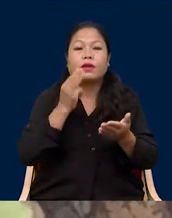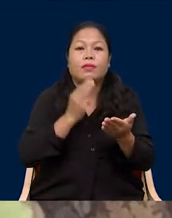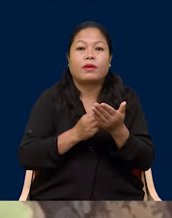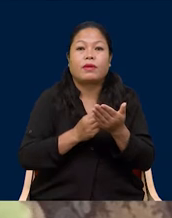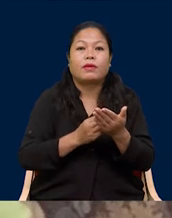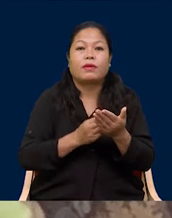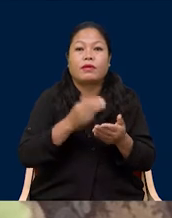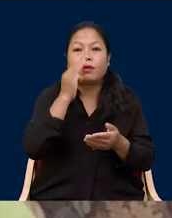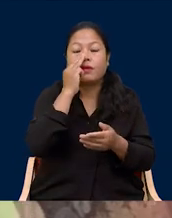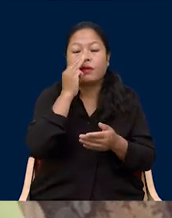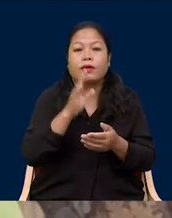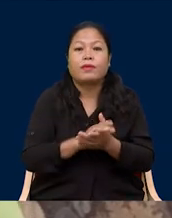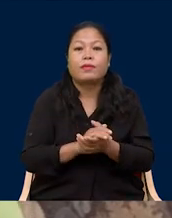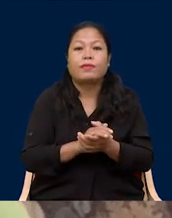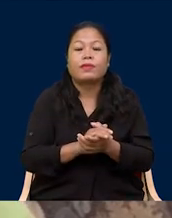मात्रै